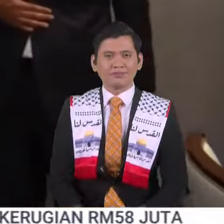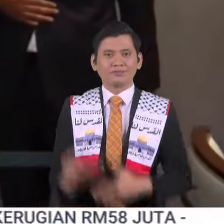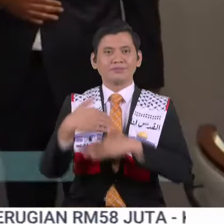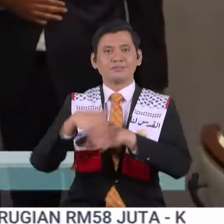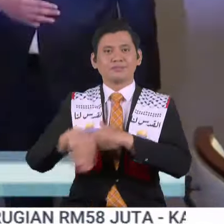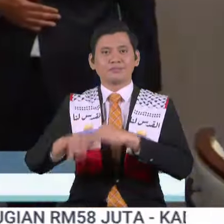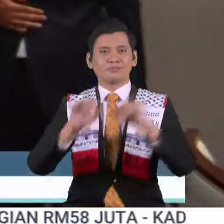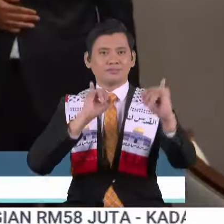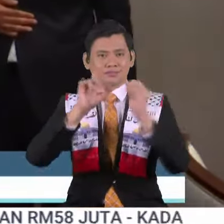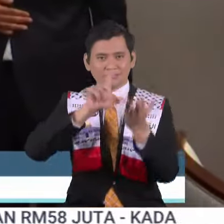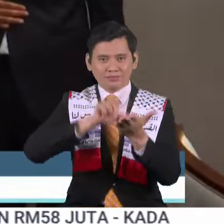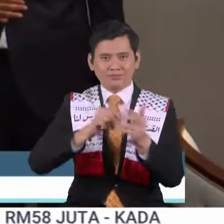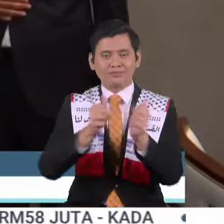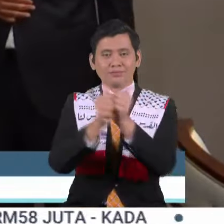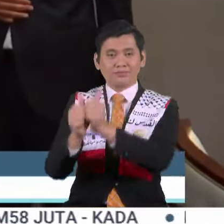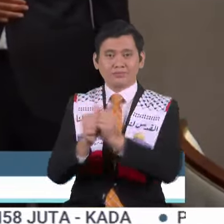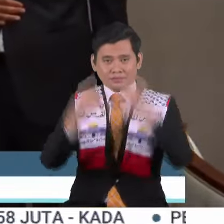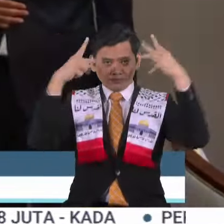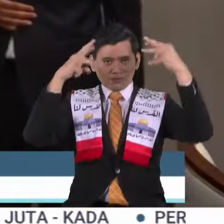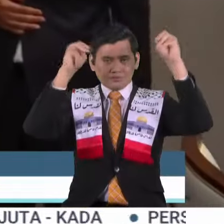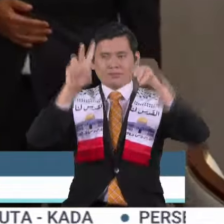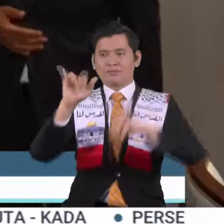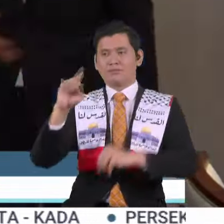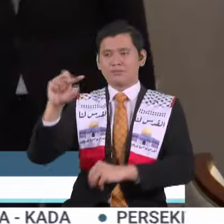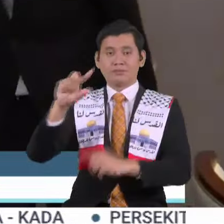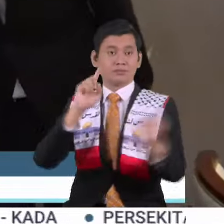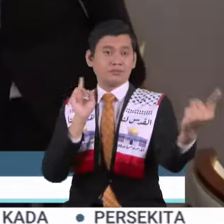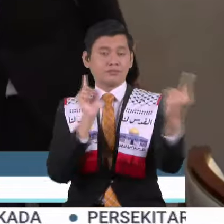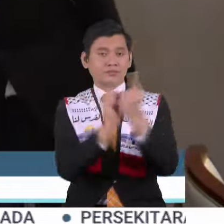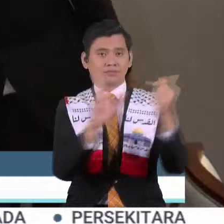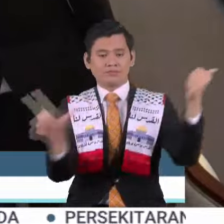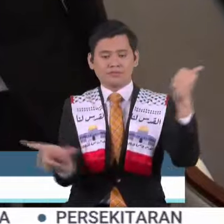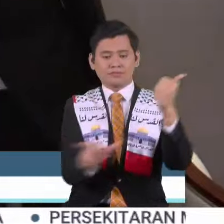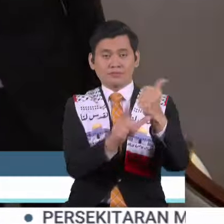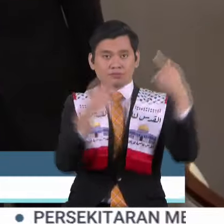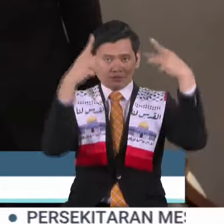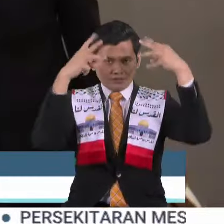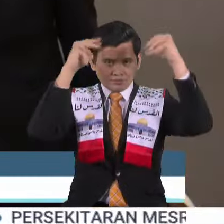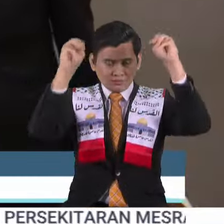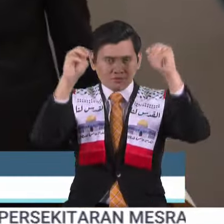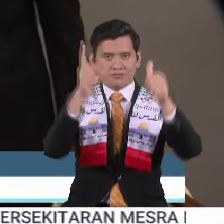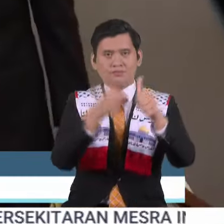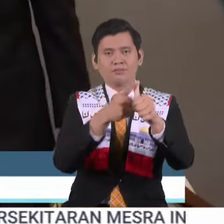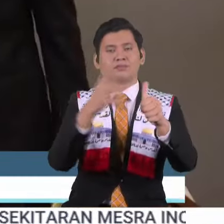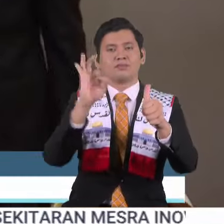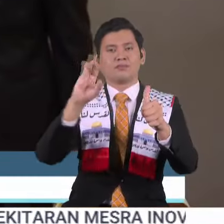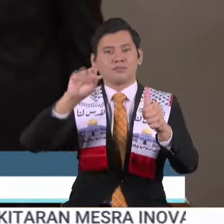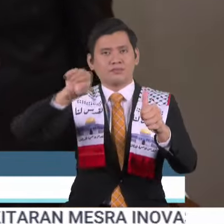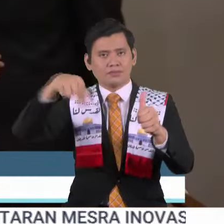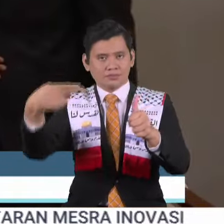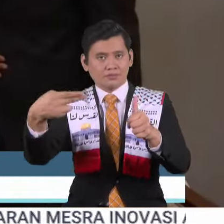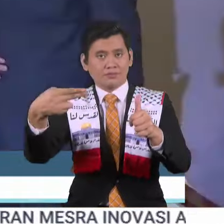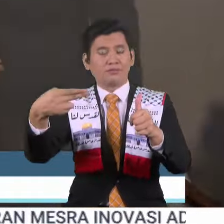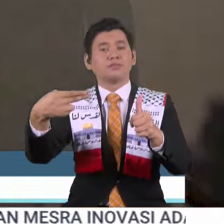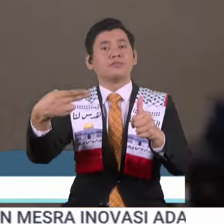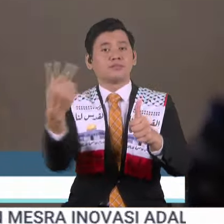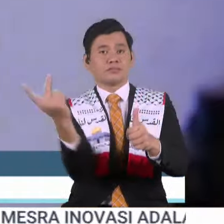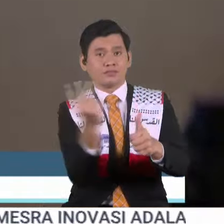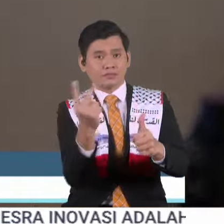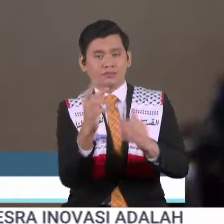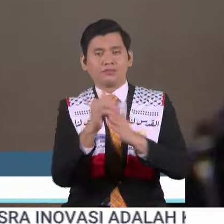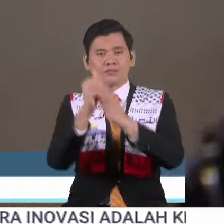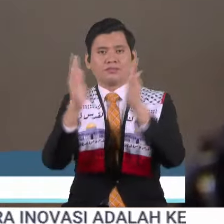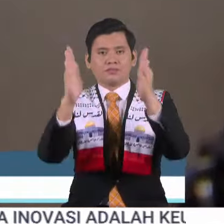Selepas sidang media bersama Perdana Menteri, Wong mengadakan pertemuan empat mata dengan timbalan Perdana Menteri Datuk Seri Fadilah Yusof. Kedua-dua pemimpin saling